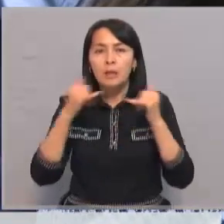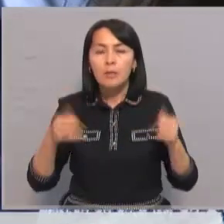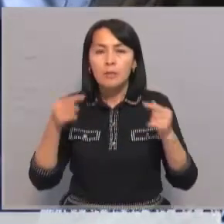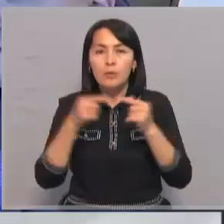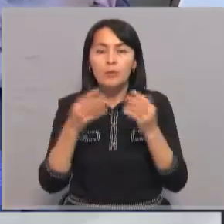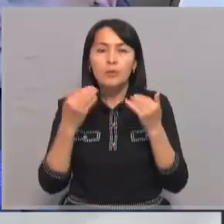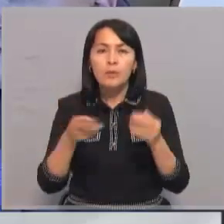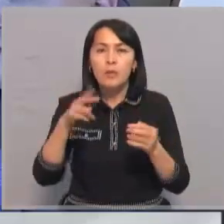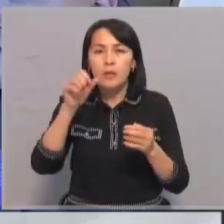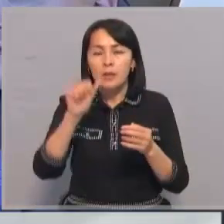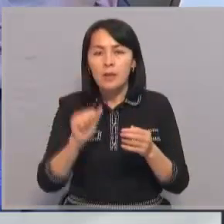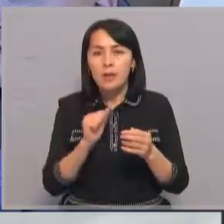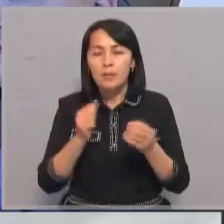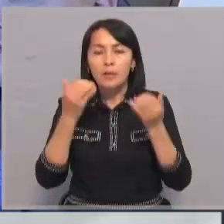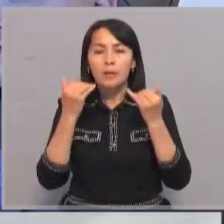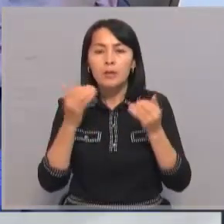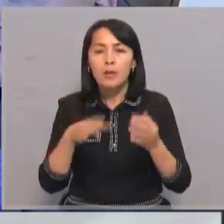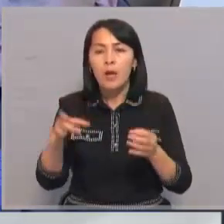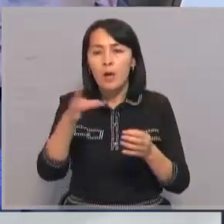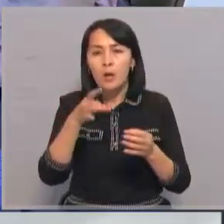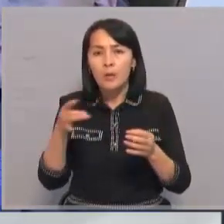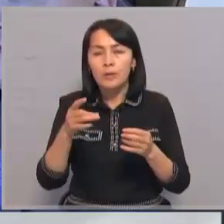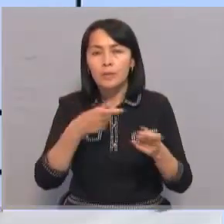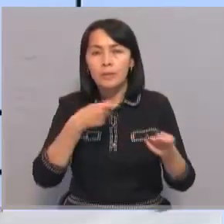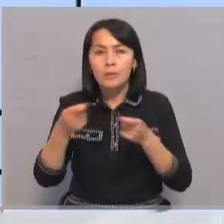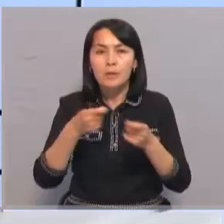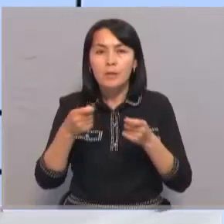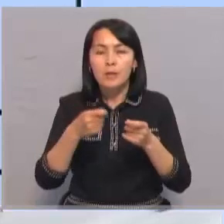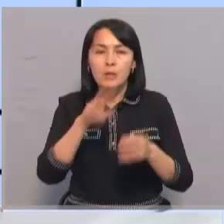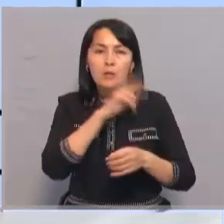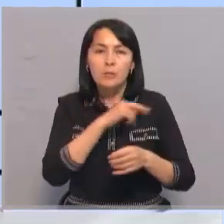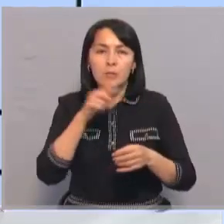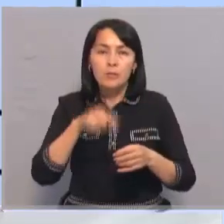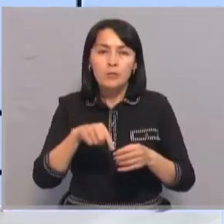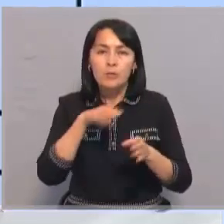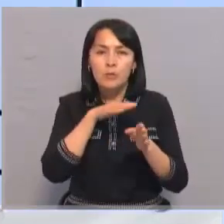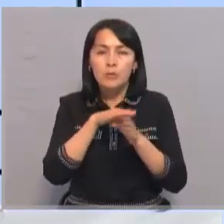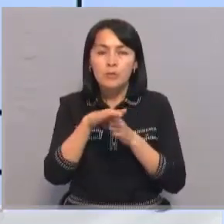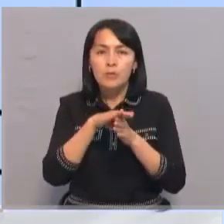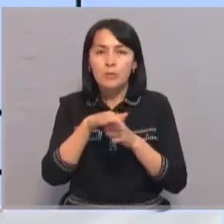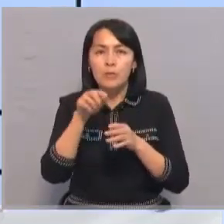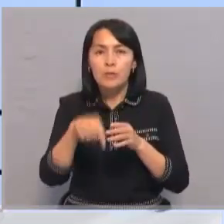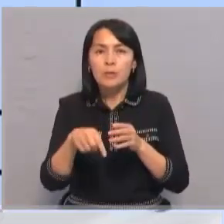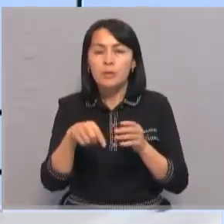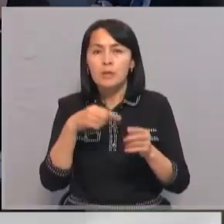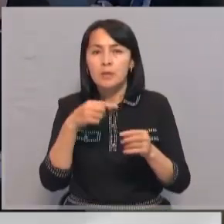көзделген. Дархан Амангелдіұлы аудан және басқарма басшыларының жұмысын осы көрсеткіштер бойынша